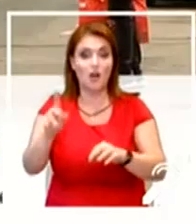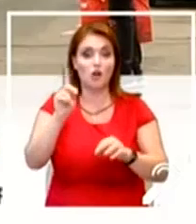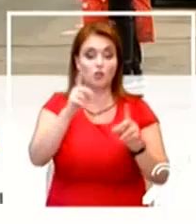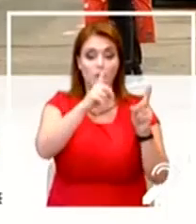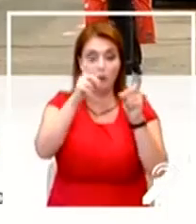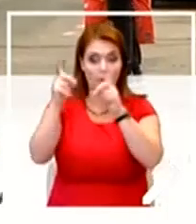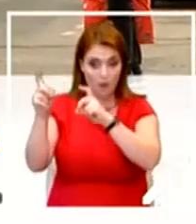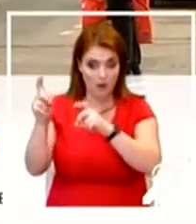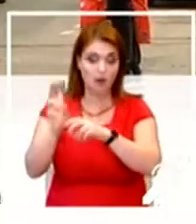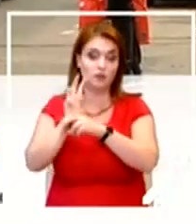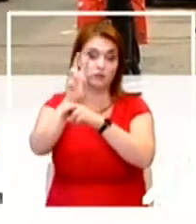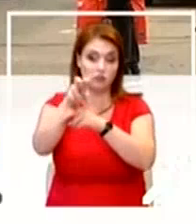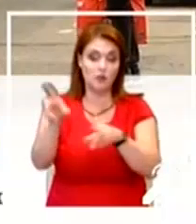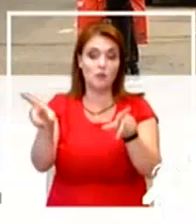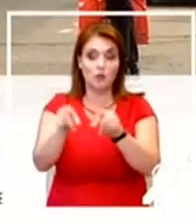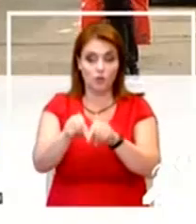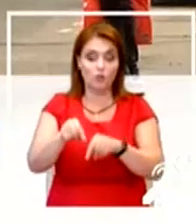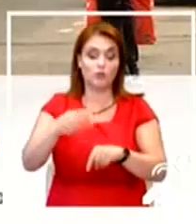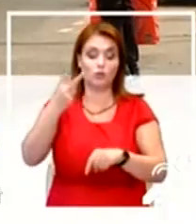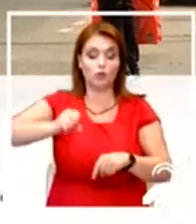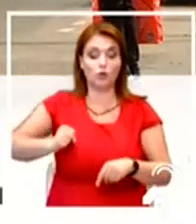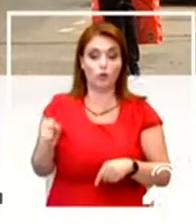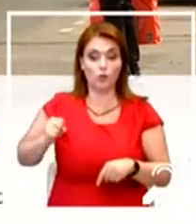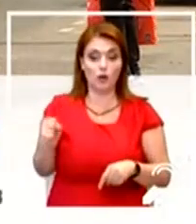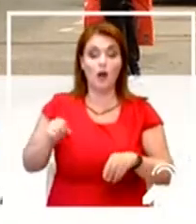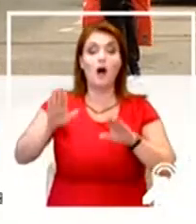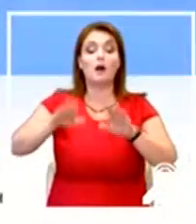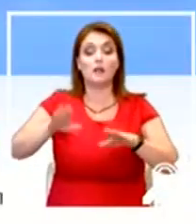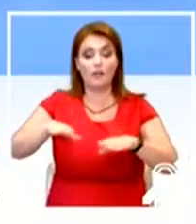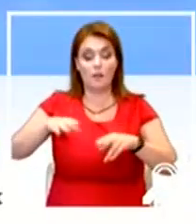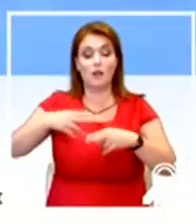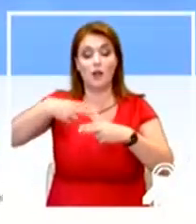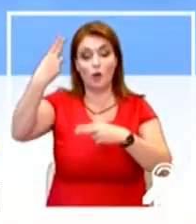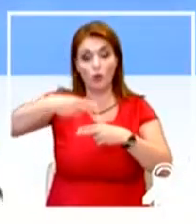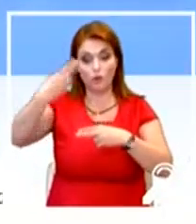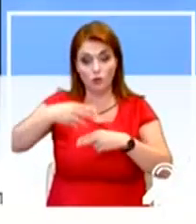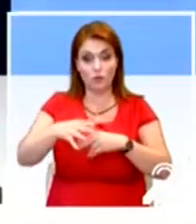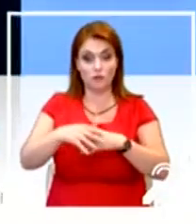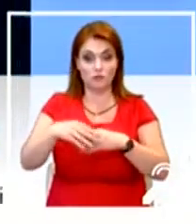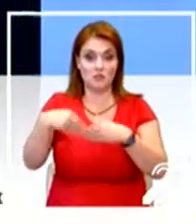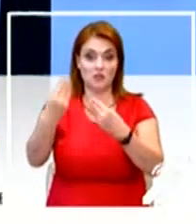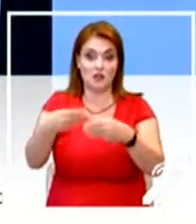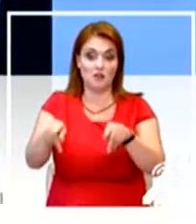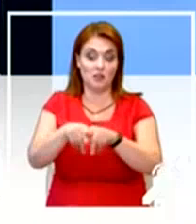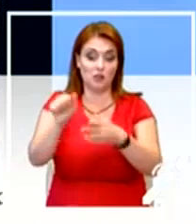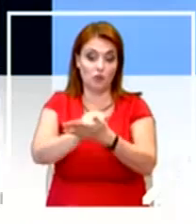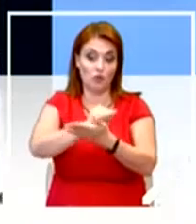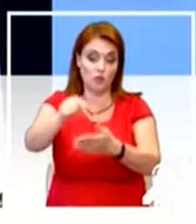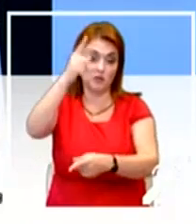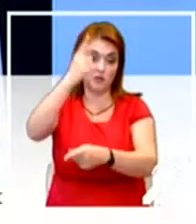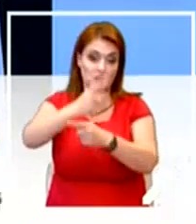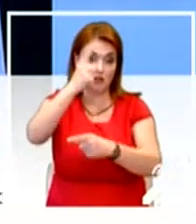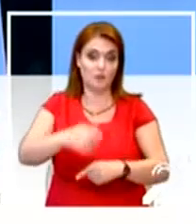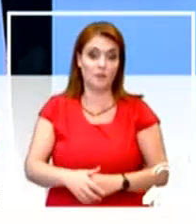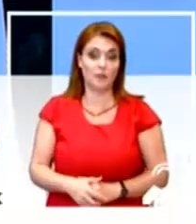Ea a mers în regiune împreună cu 2 colegi, iar la postul de control i-a fost înmânată interdicția de a intra în regiunea transnistreană. Întreba care